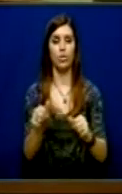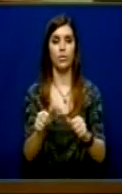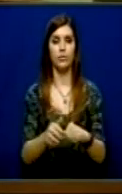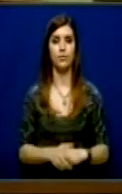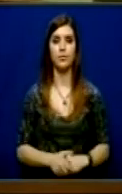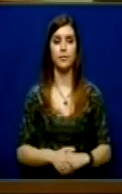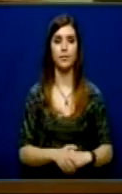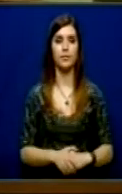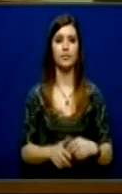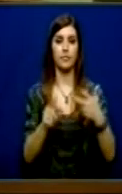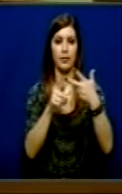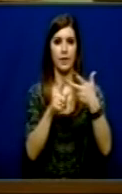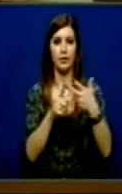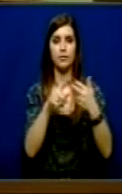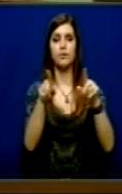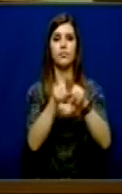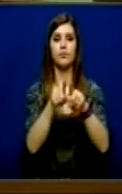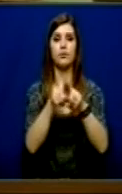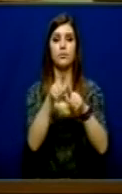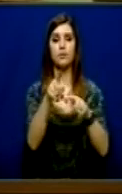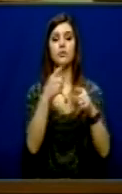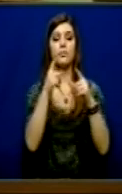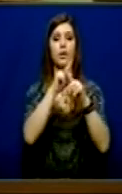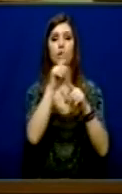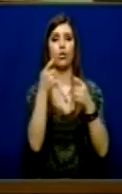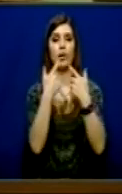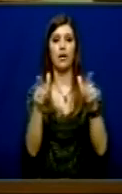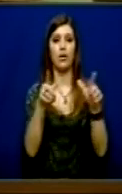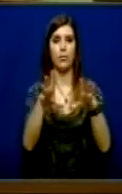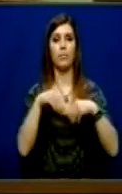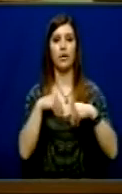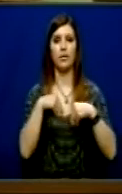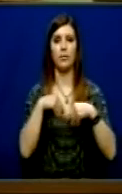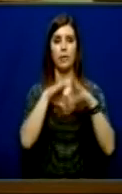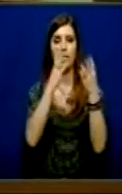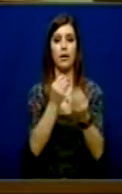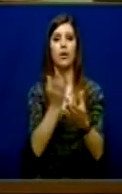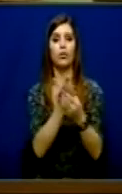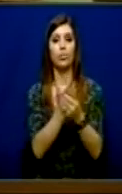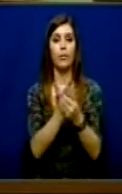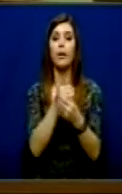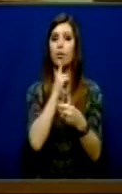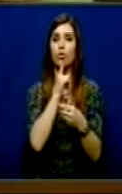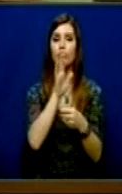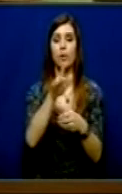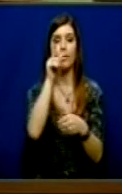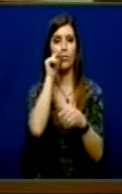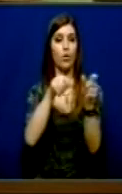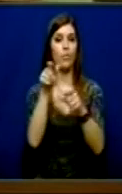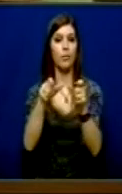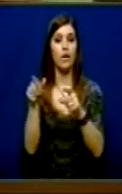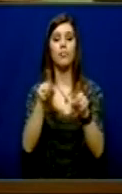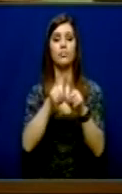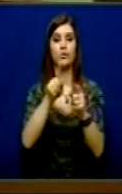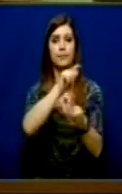shoqërore. 3. Pavlefshmëria juridike e kontratave publike që është shprehur në pikën 1 dhe 2 të kësaj rezolute nënkupton kthimin e